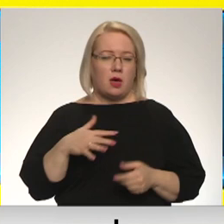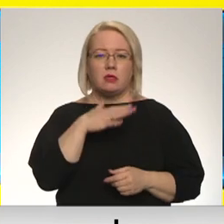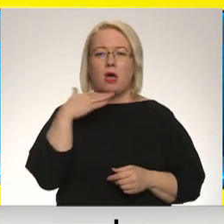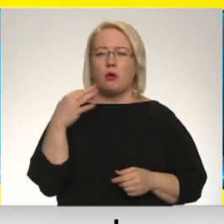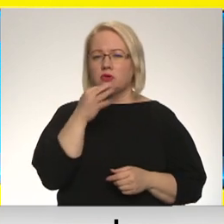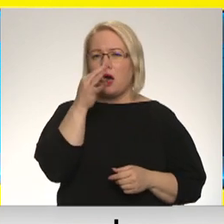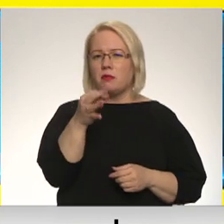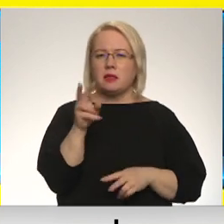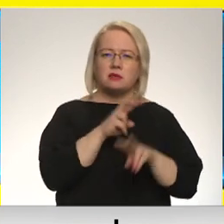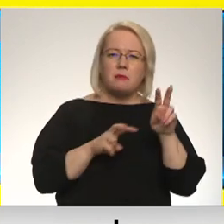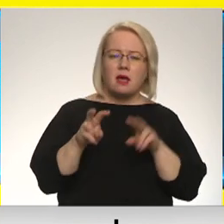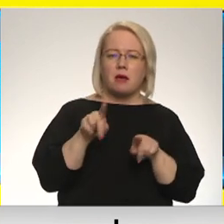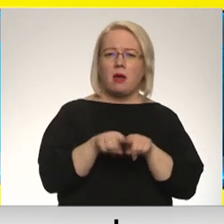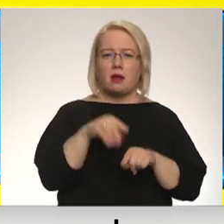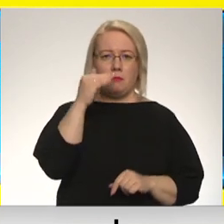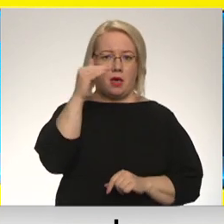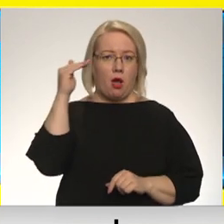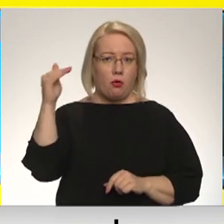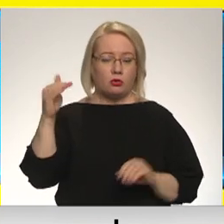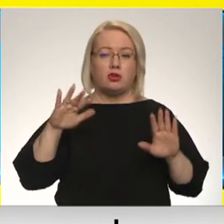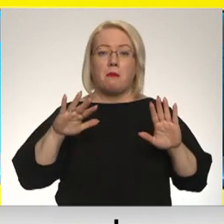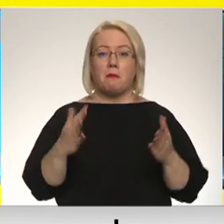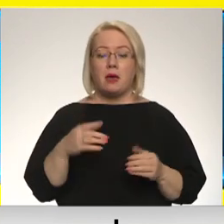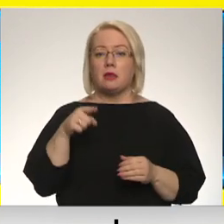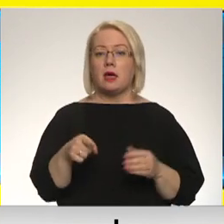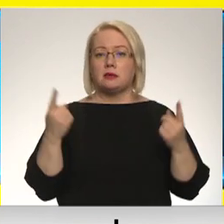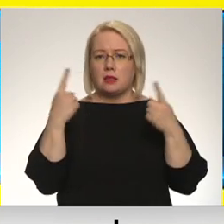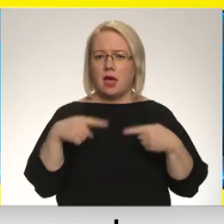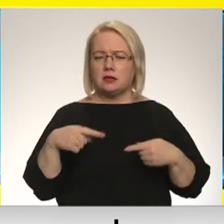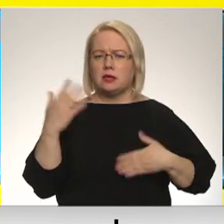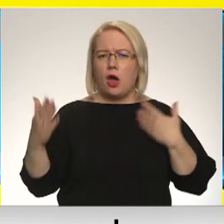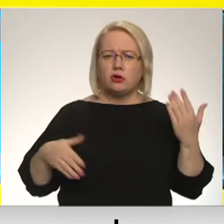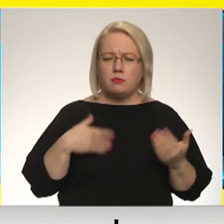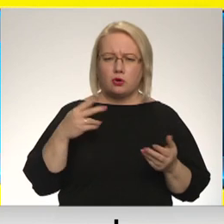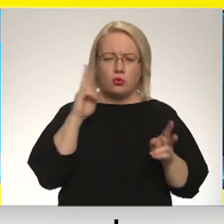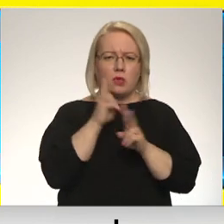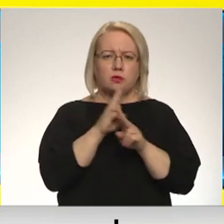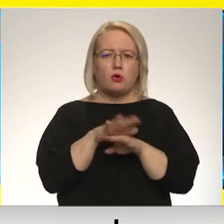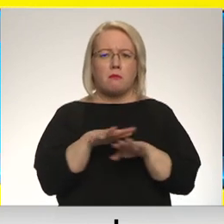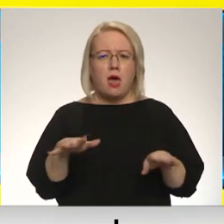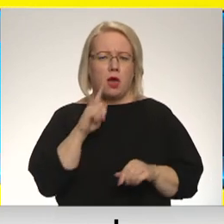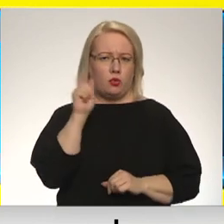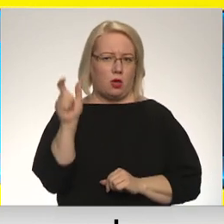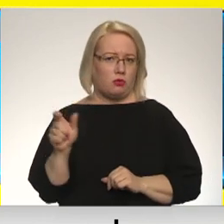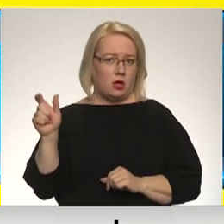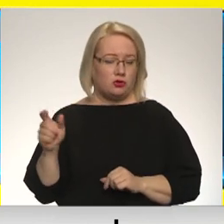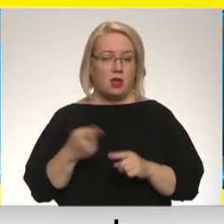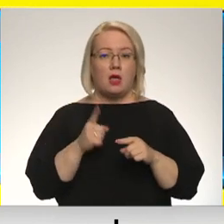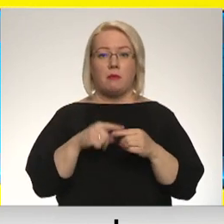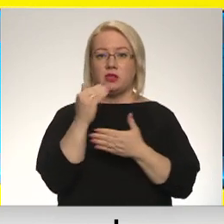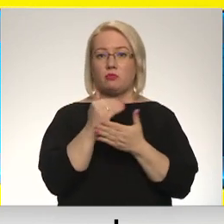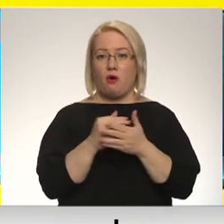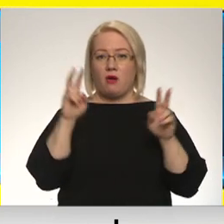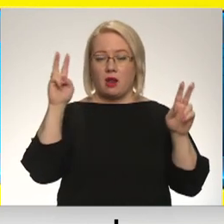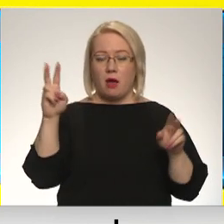atbildes ik dienu meklē mēs pieaugušie. Taču šis laiks ir trauksmains un neizprotams arī bērniem un jauniešiem. Tāpēc programma Latvijas